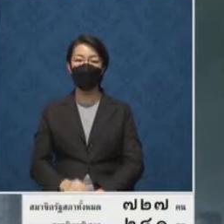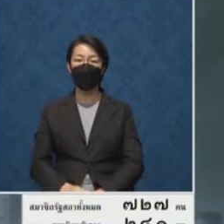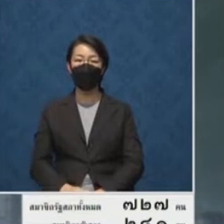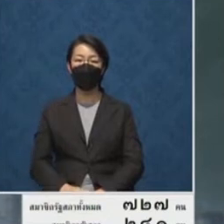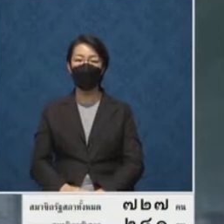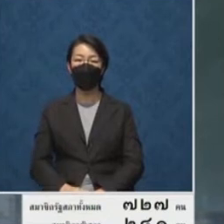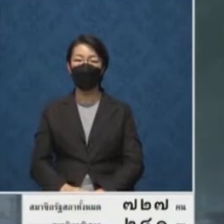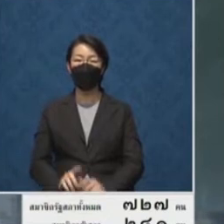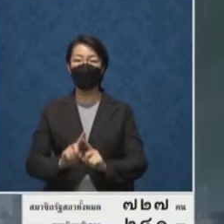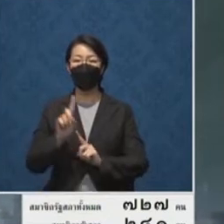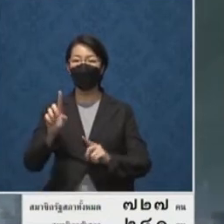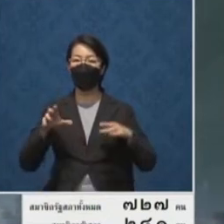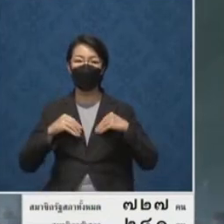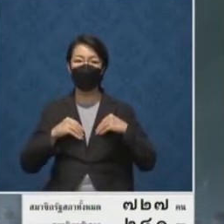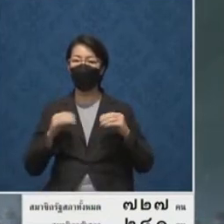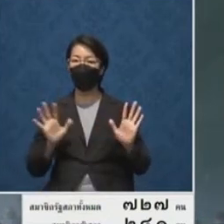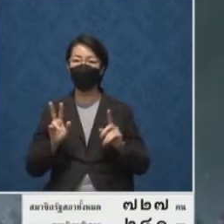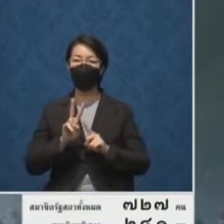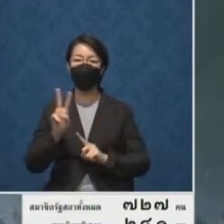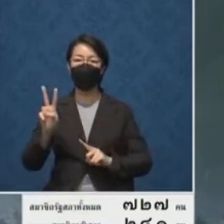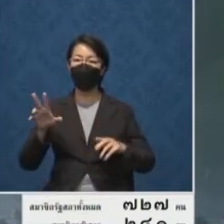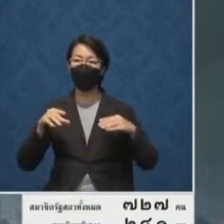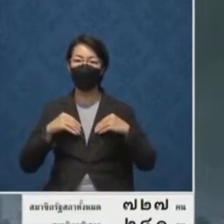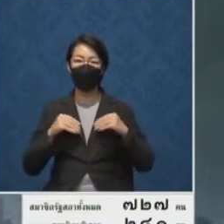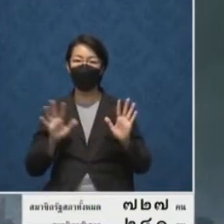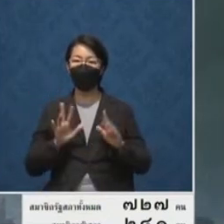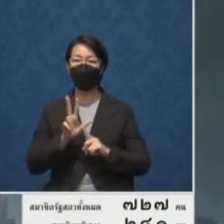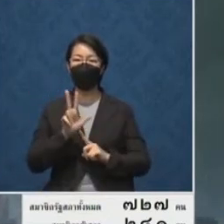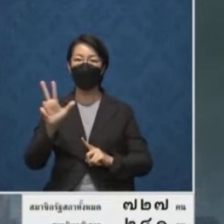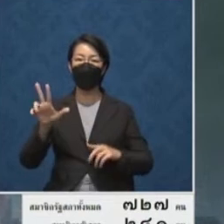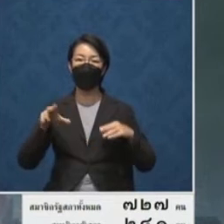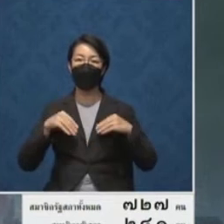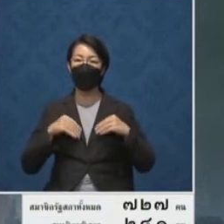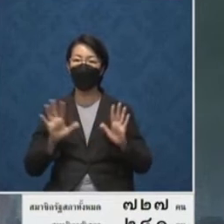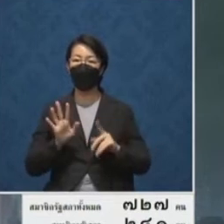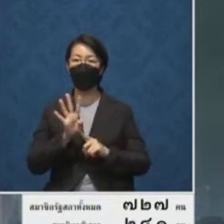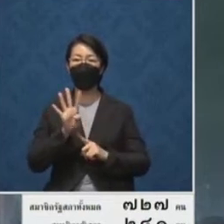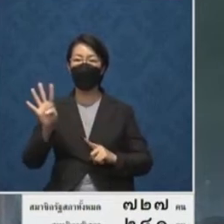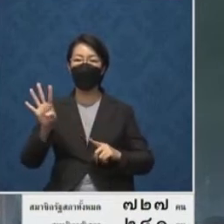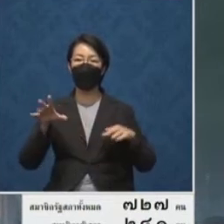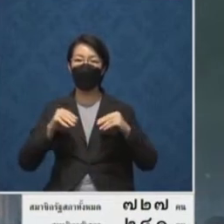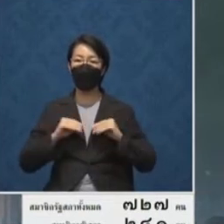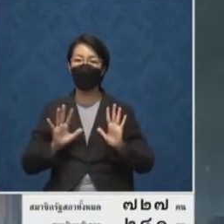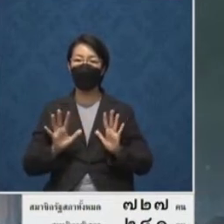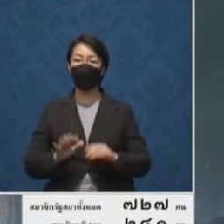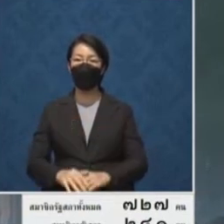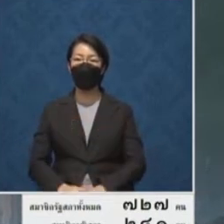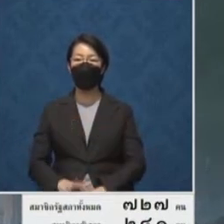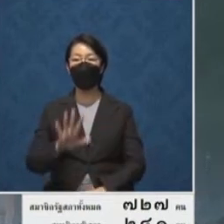ศรีเจริญ 1ไม่รับหลักการ2ไม่รับหลักการ3ไม่รับหลักการ4ไม่รับหลักการ